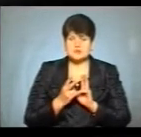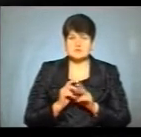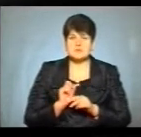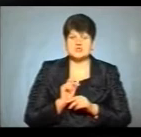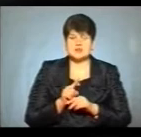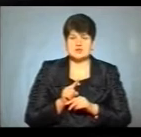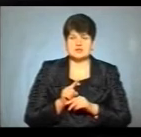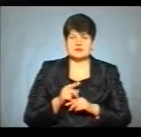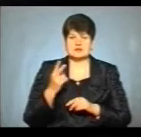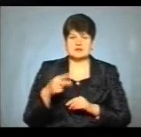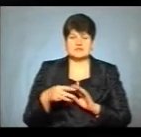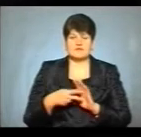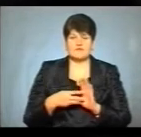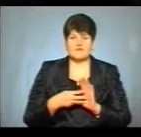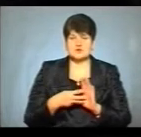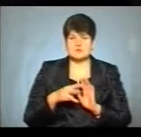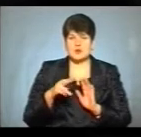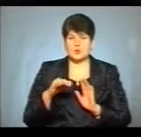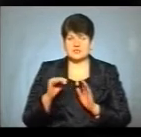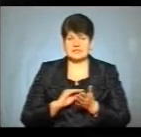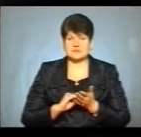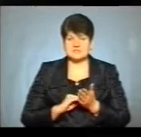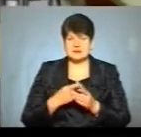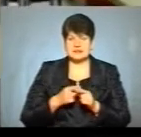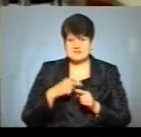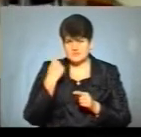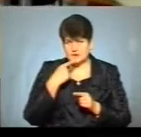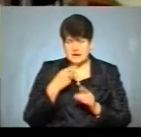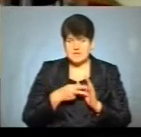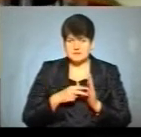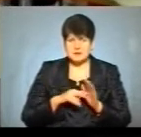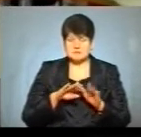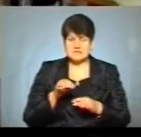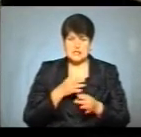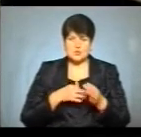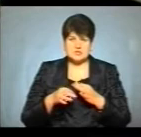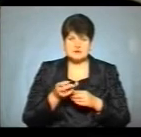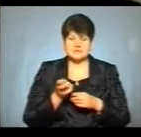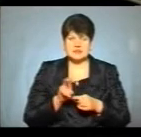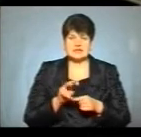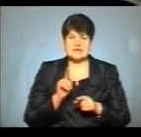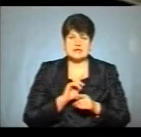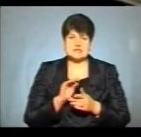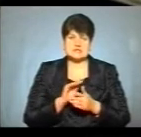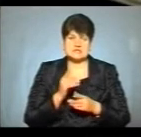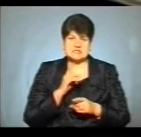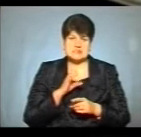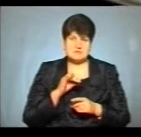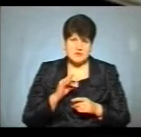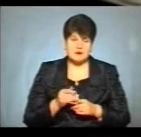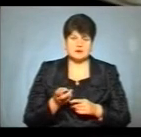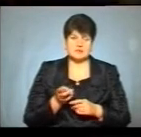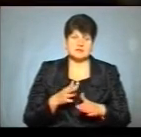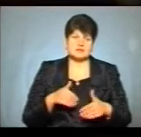призначила Анастасії на 28 лютого і записала це в індивідуальний план. Після консультації дівчина відвідала семінар, який їй запропонувала кар'єрний